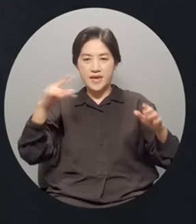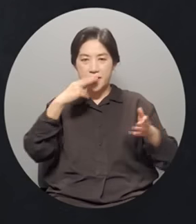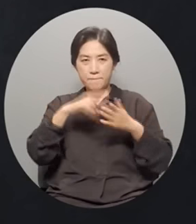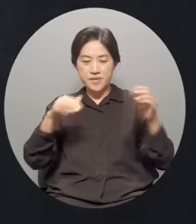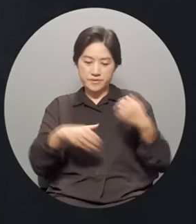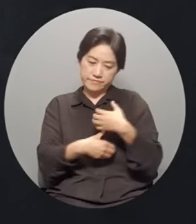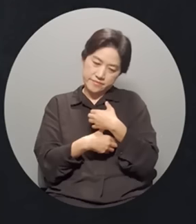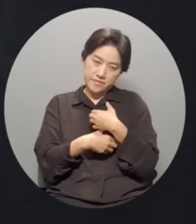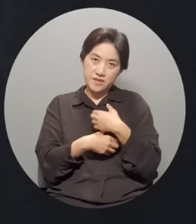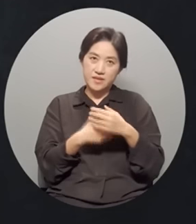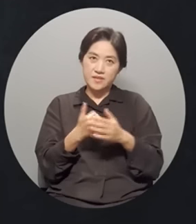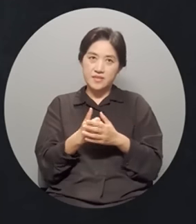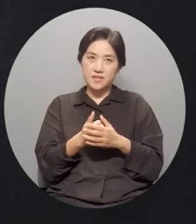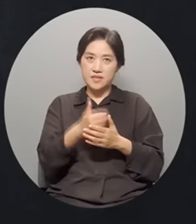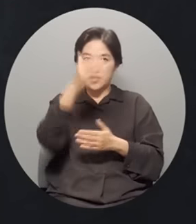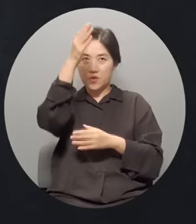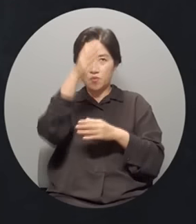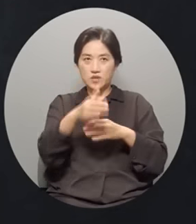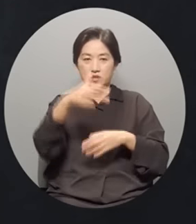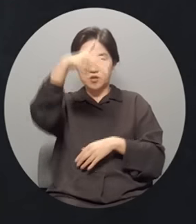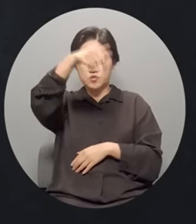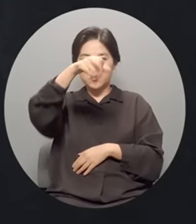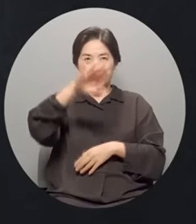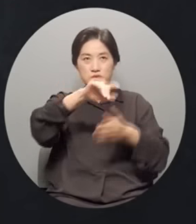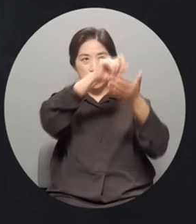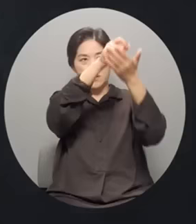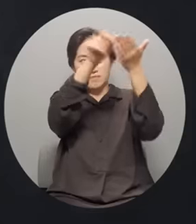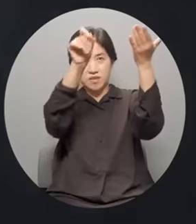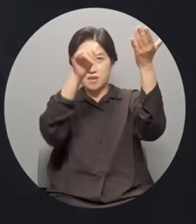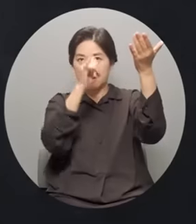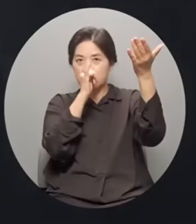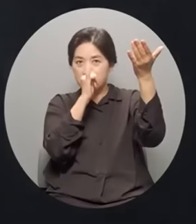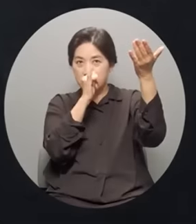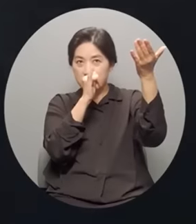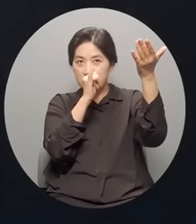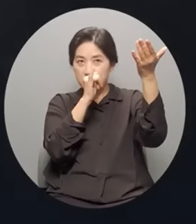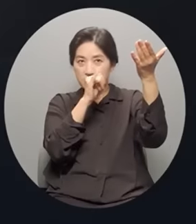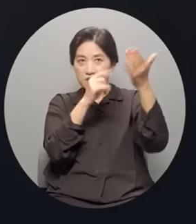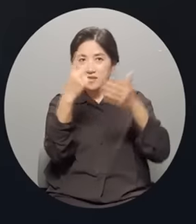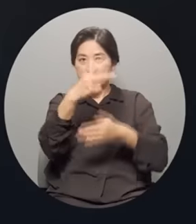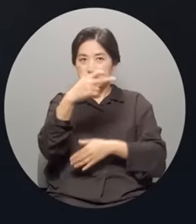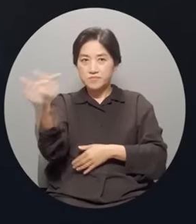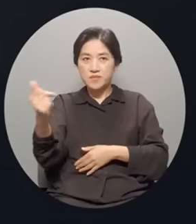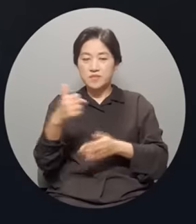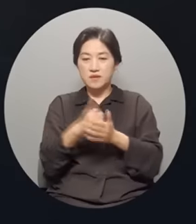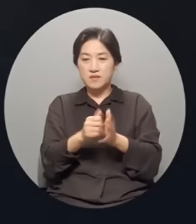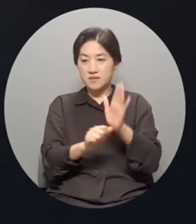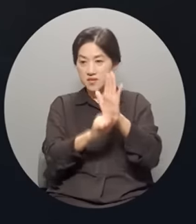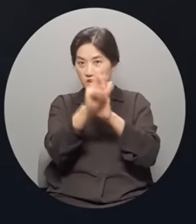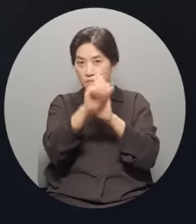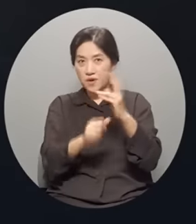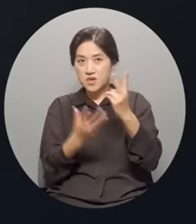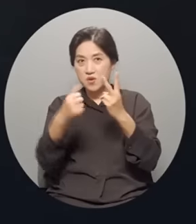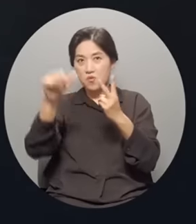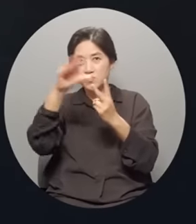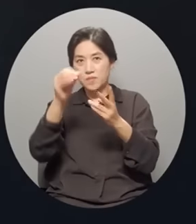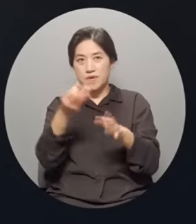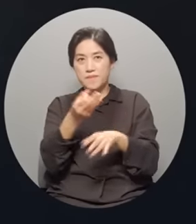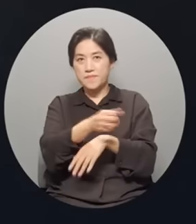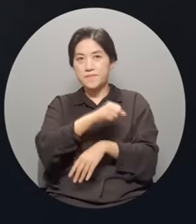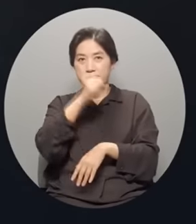아이 왼쪽 상단엔 중이란 서명이 적혀 있습니다 2017년 경매에서 5천만 원에